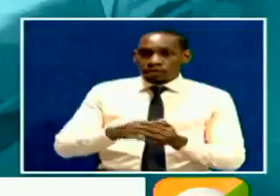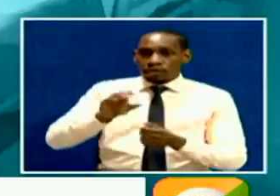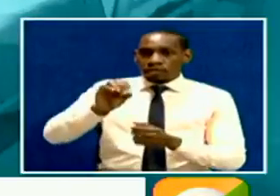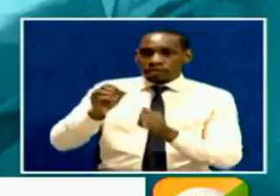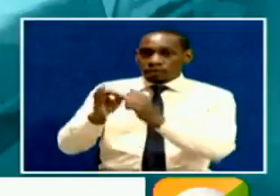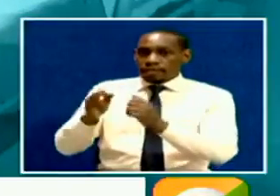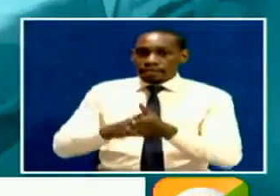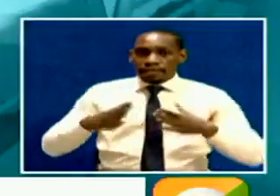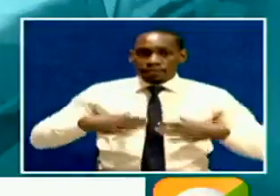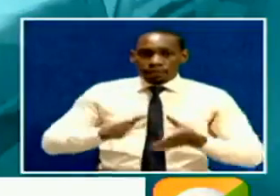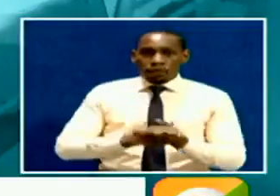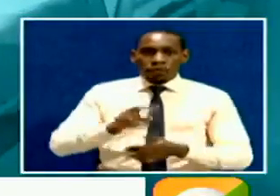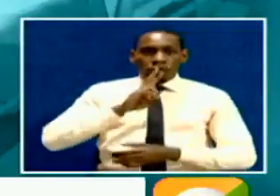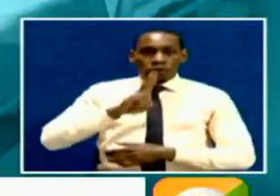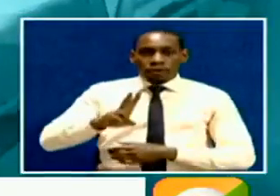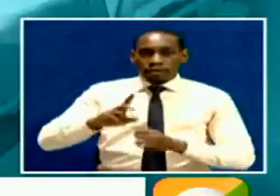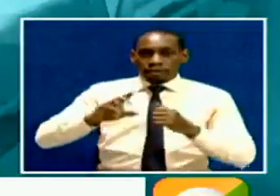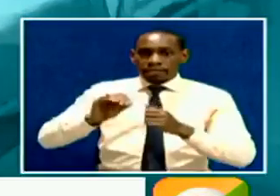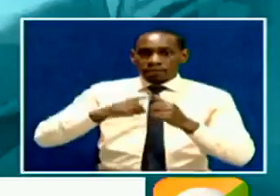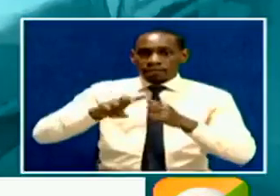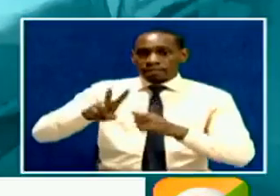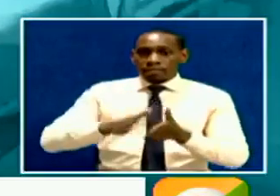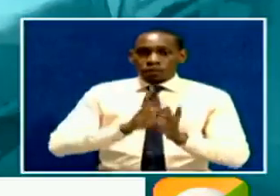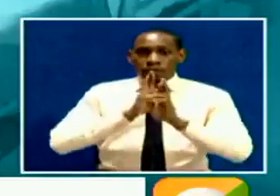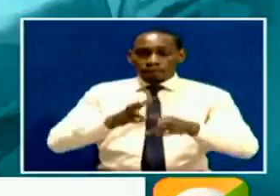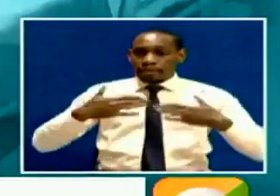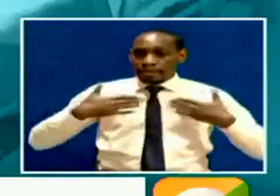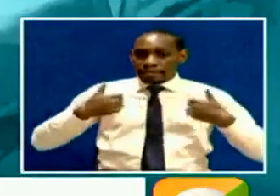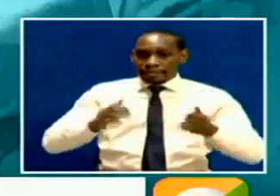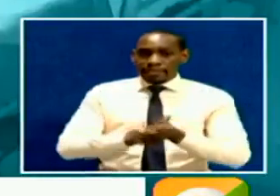3,013. Watu 262 wameripotiwa kupona, huku Wakenya